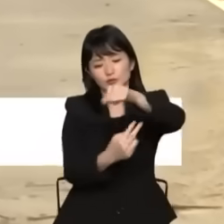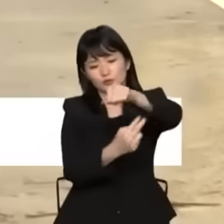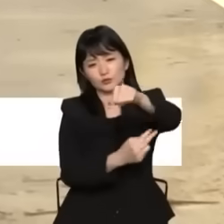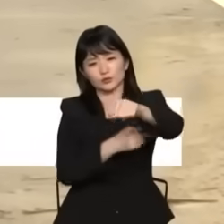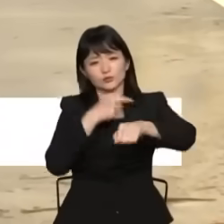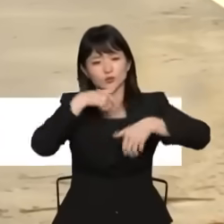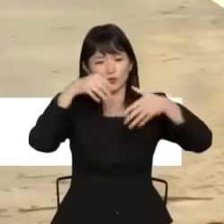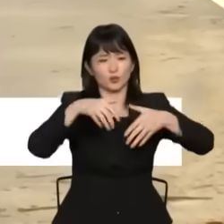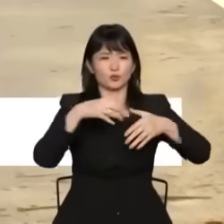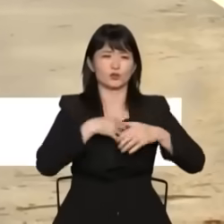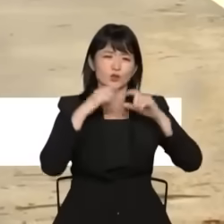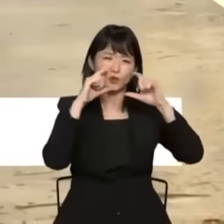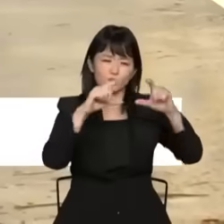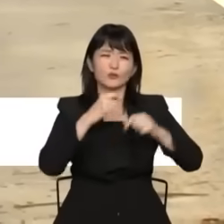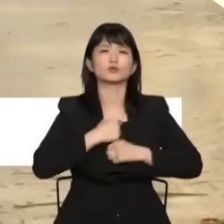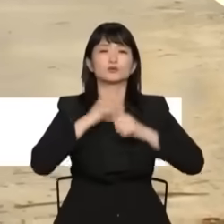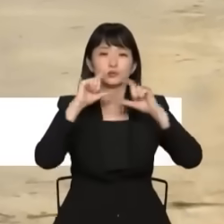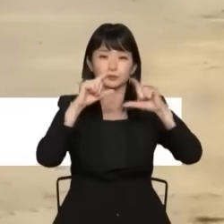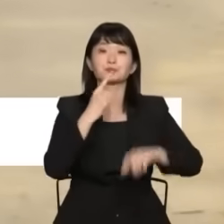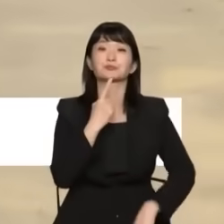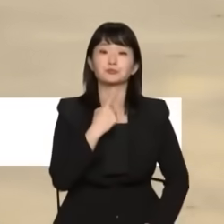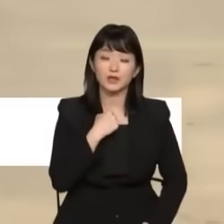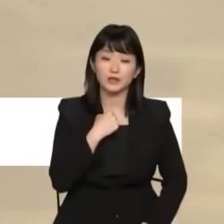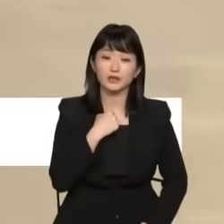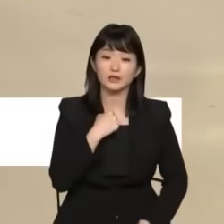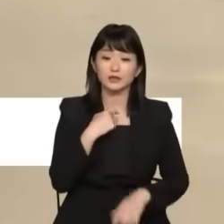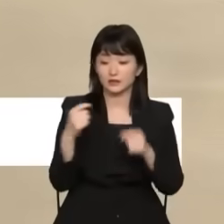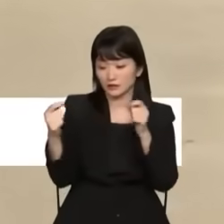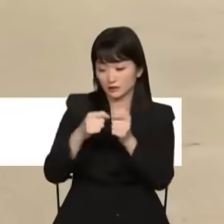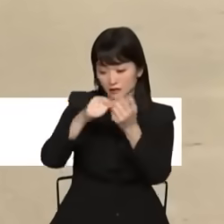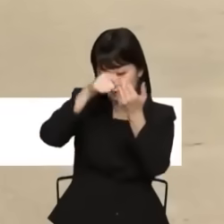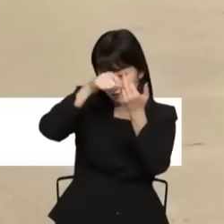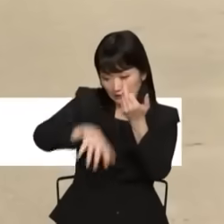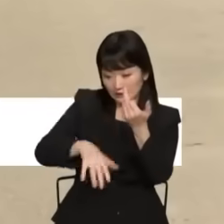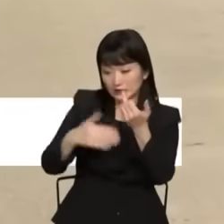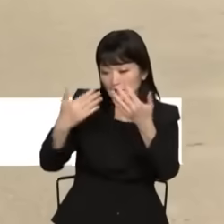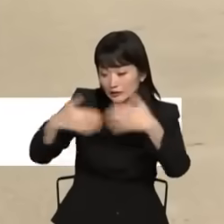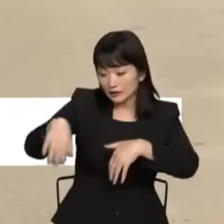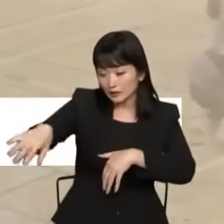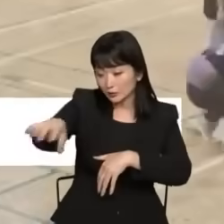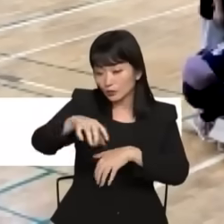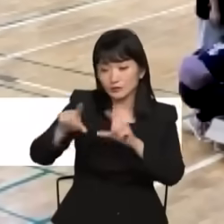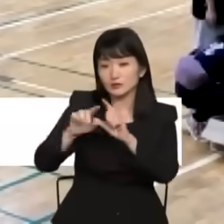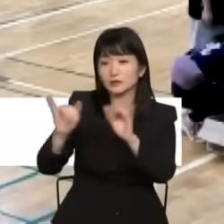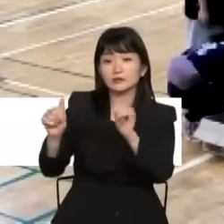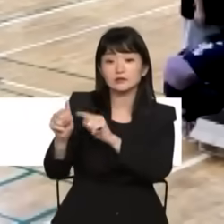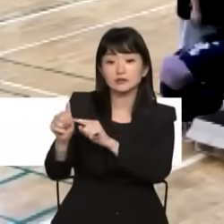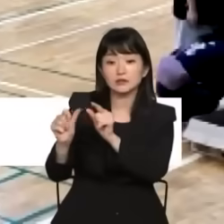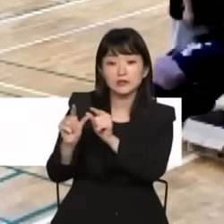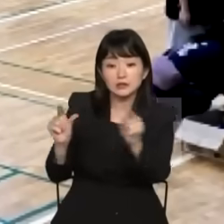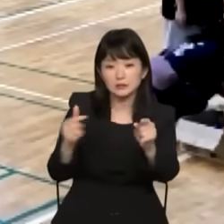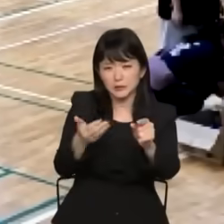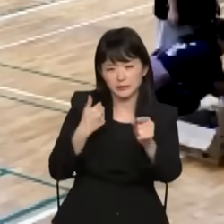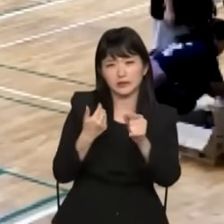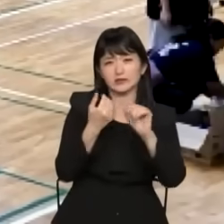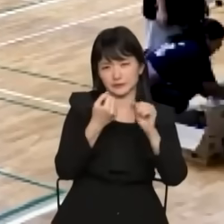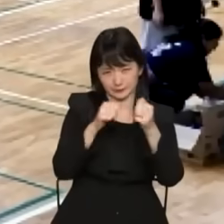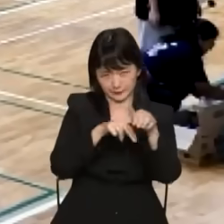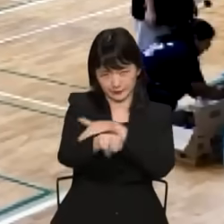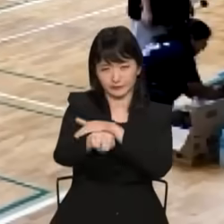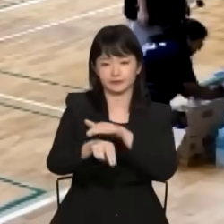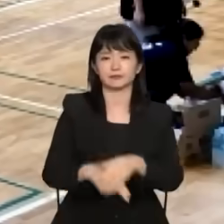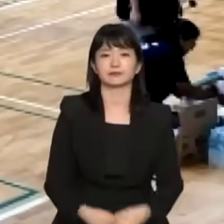호우경보와 홍수주의보가 내려졌습니다. 인근 산사태 취약지역에 거주하는 주민들은 일부 미리 대피하기도